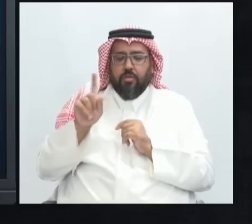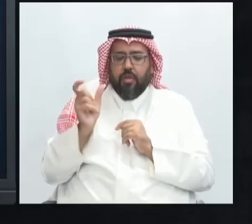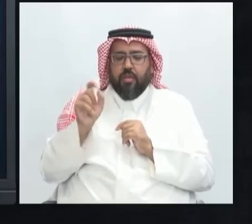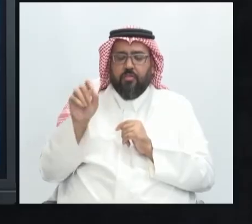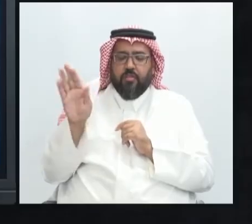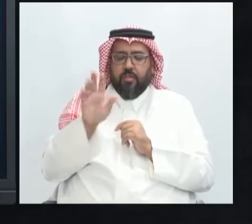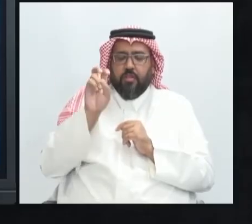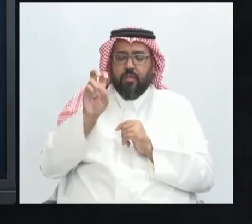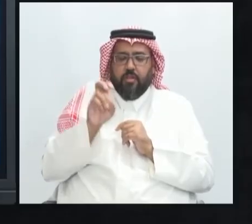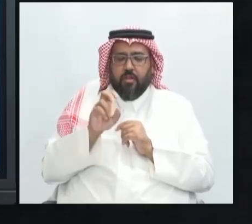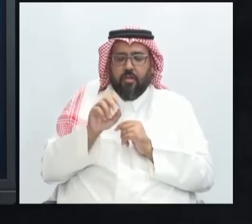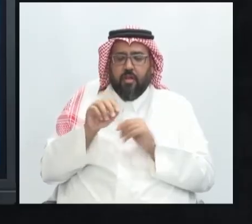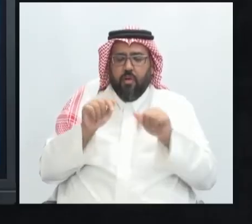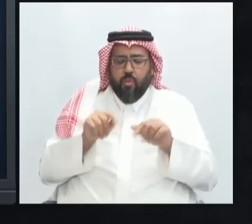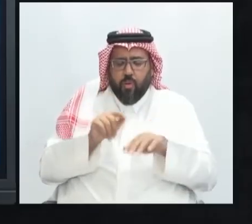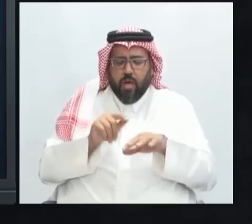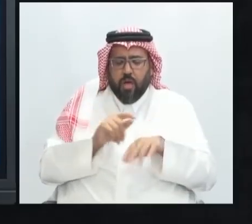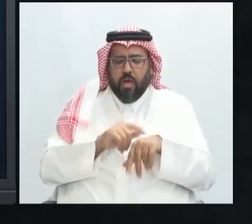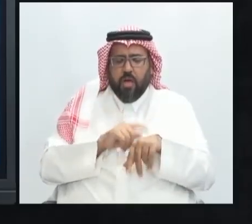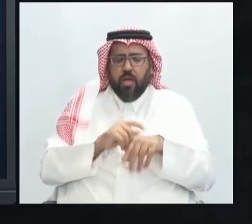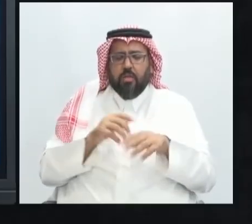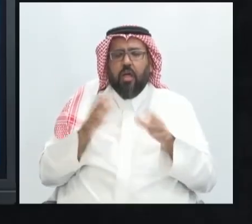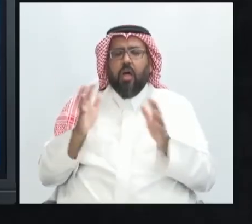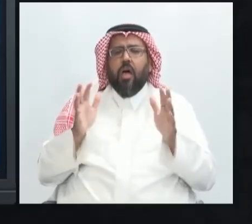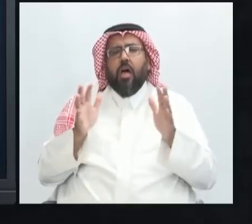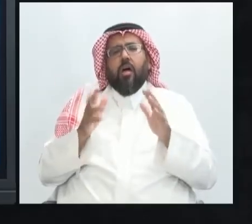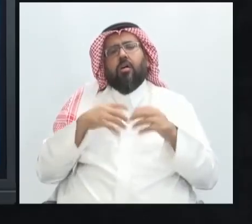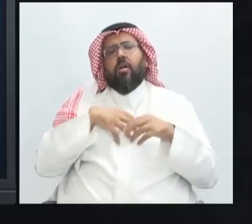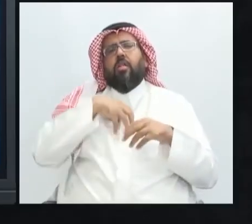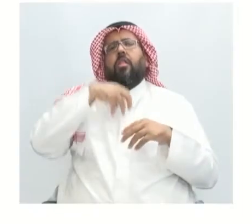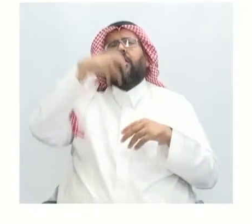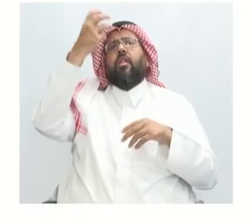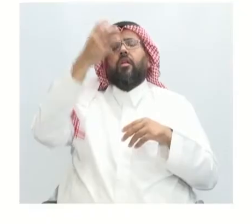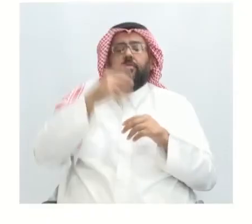يجود بنفسها ابنائي اي في وقت الاحتضار وهو يحتضر طيب